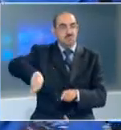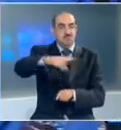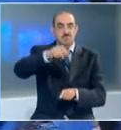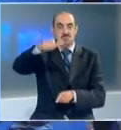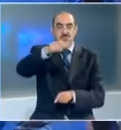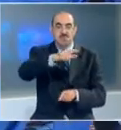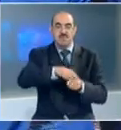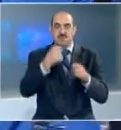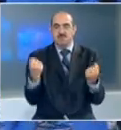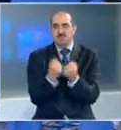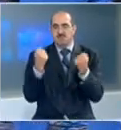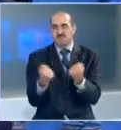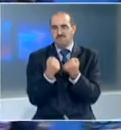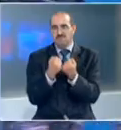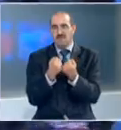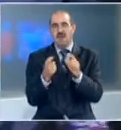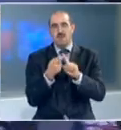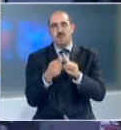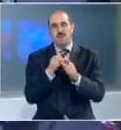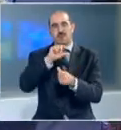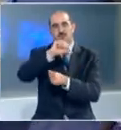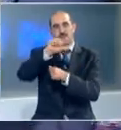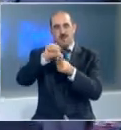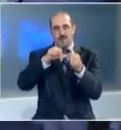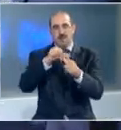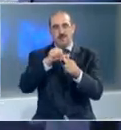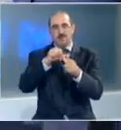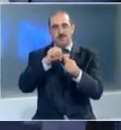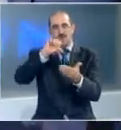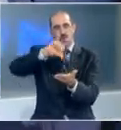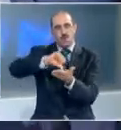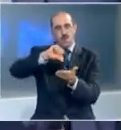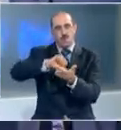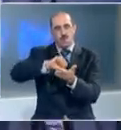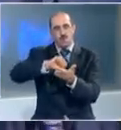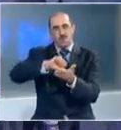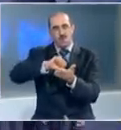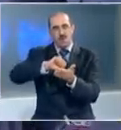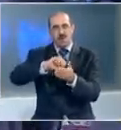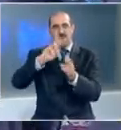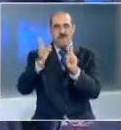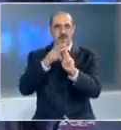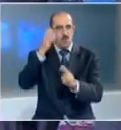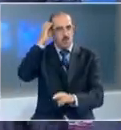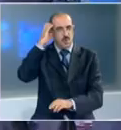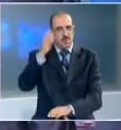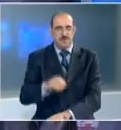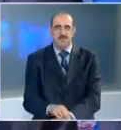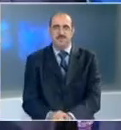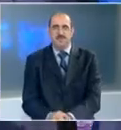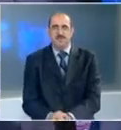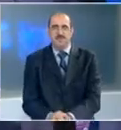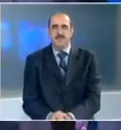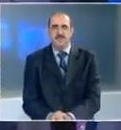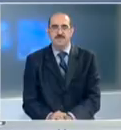الذين ينشطون فصول المهرجان الدولي بعاصمة الثقافة العربية قسنطينة.